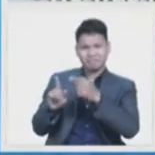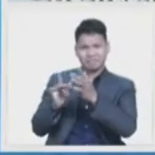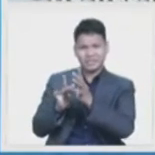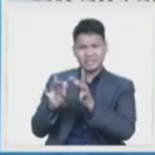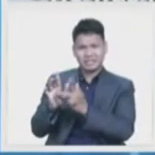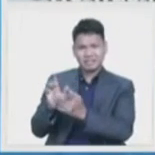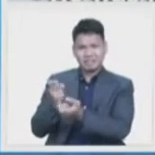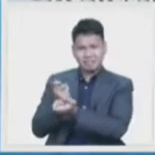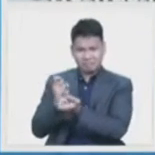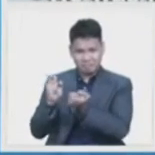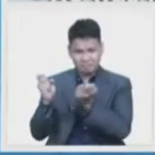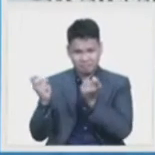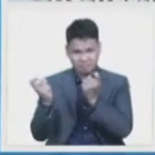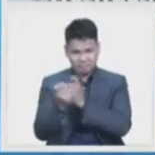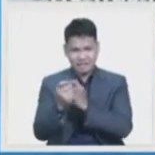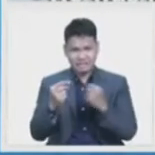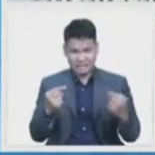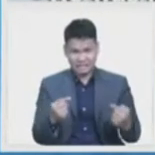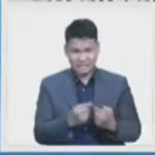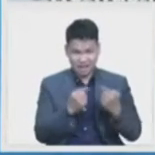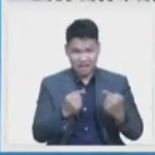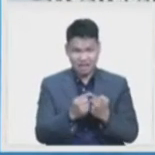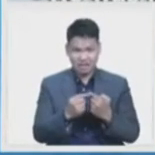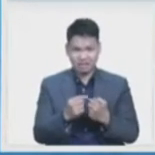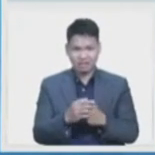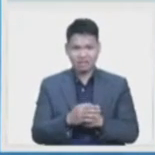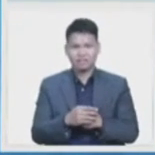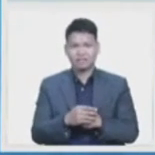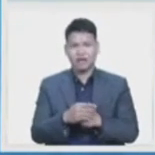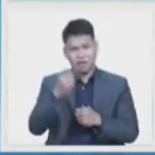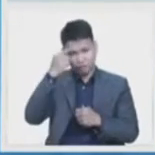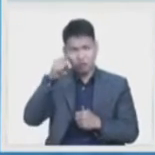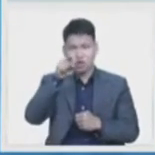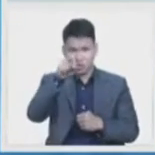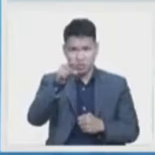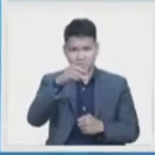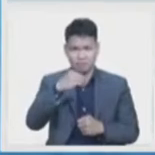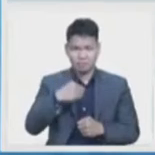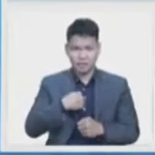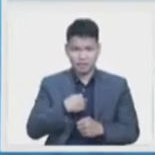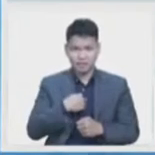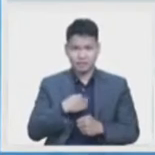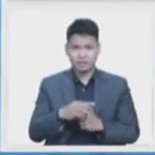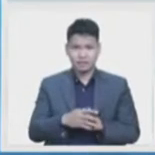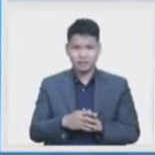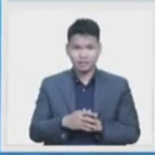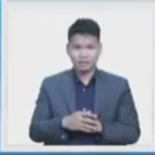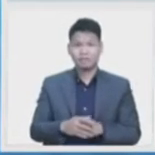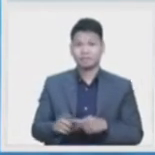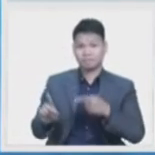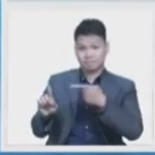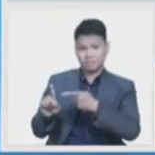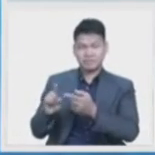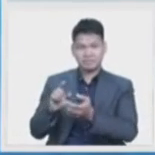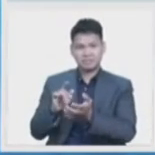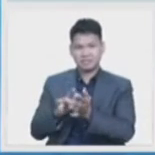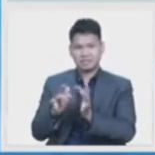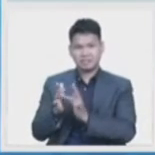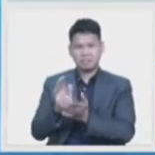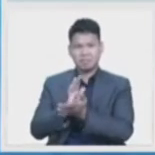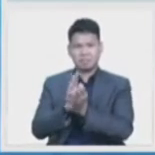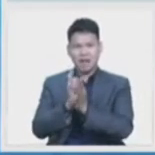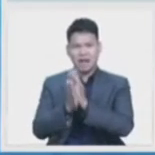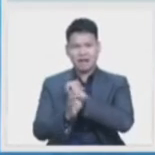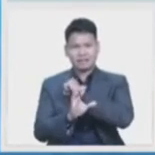Corinthians 5:21, nahimo siyang sala. Tungod alang kanato, gawas pa ni ana. He was made a curse.